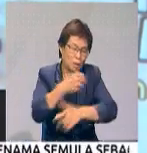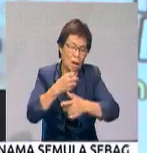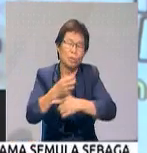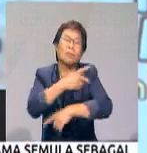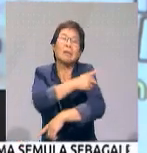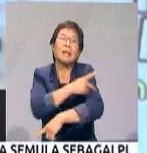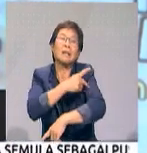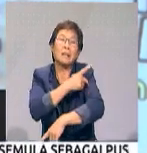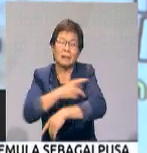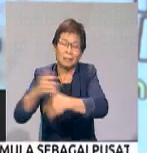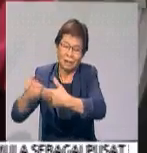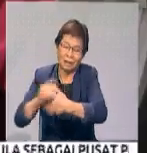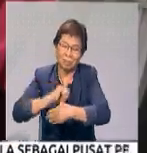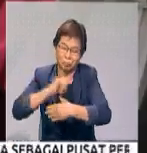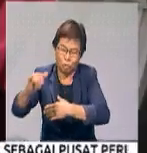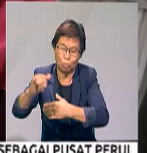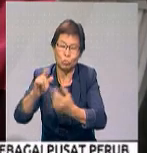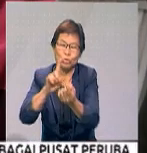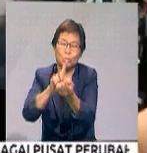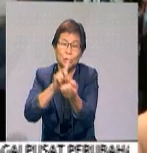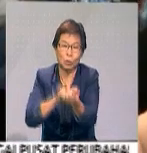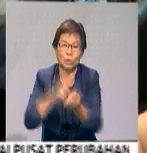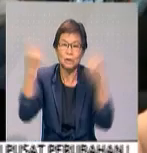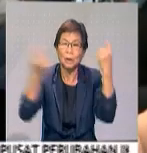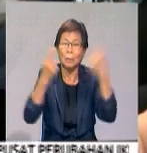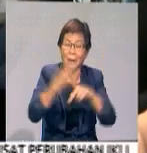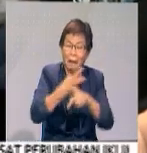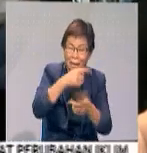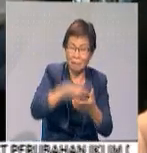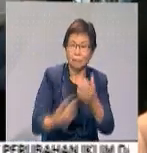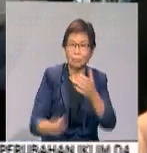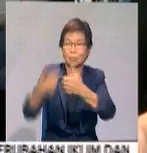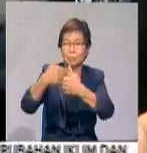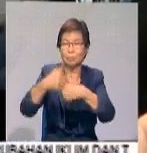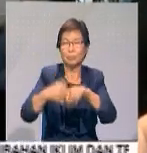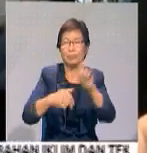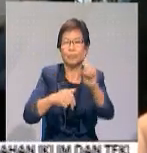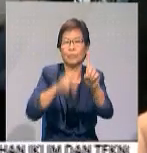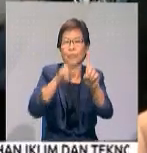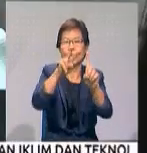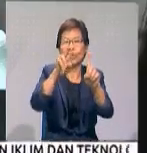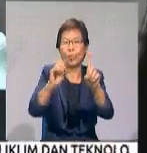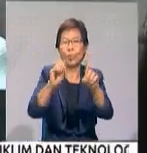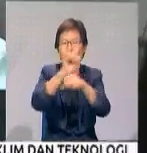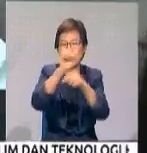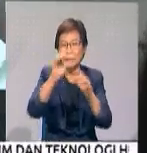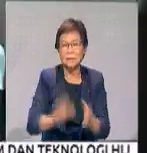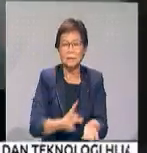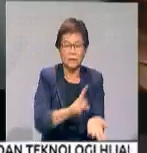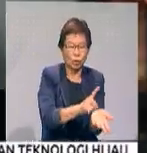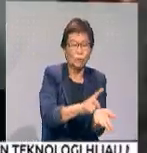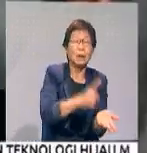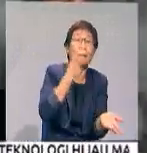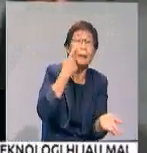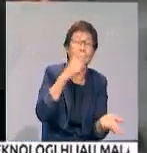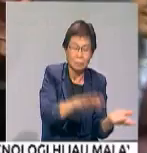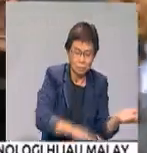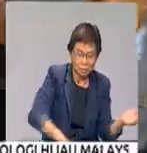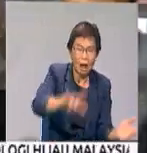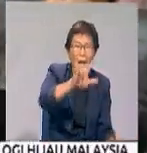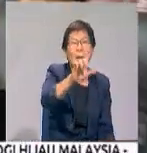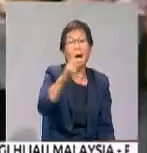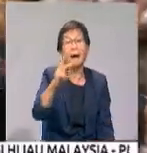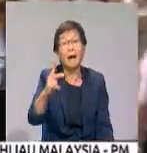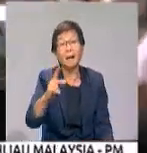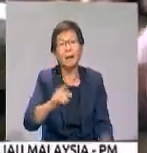klinik yang berdekatan. Sambutan kali ini disertai seramai 120 petugas kesihatan mata di sekitar Lembah Kelang